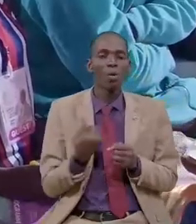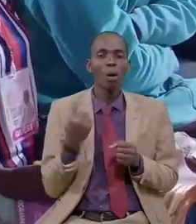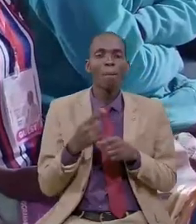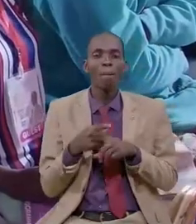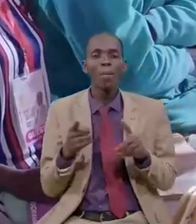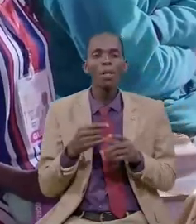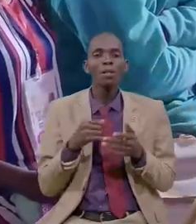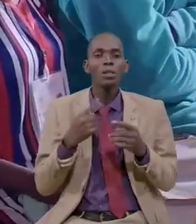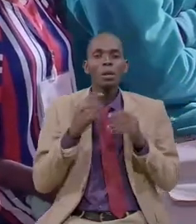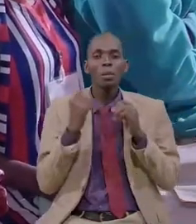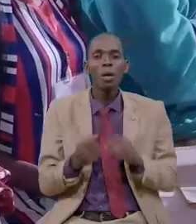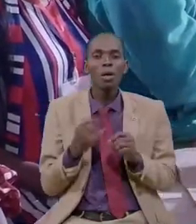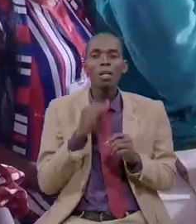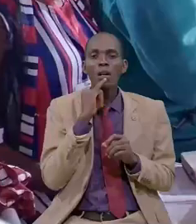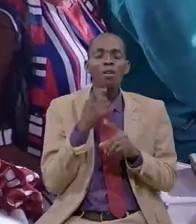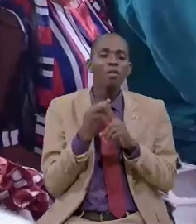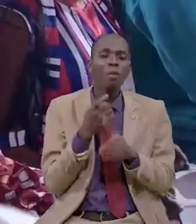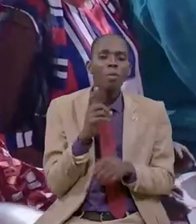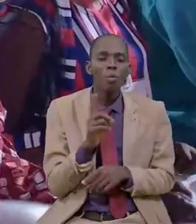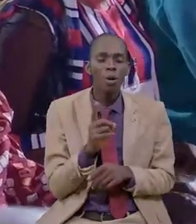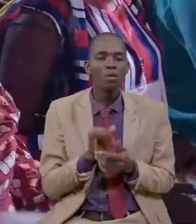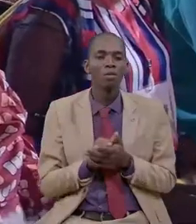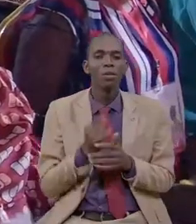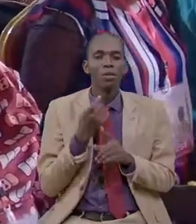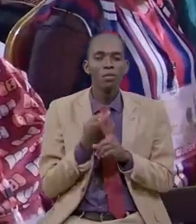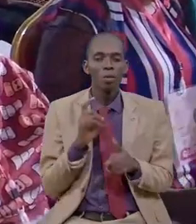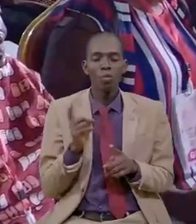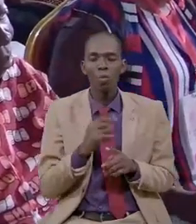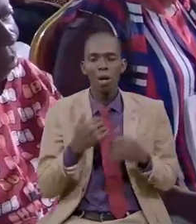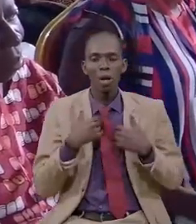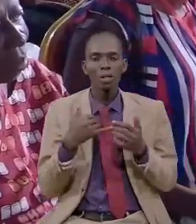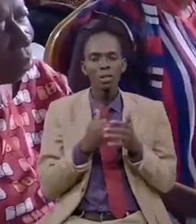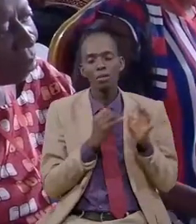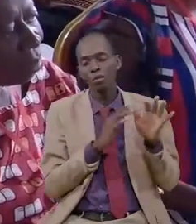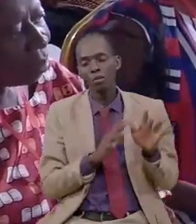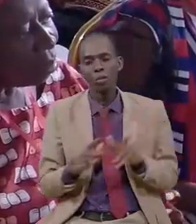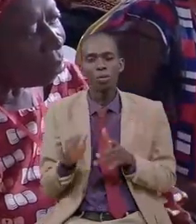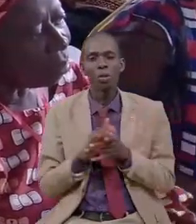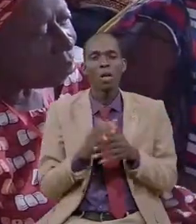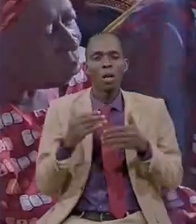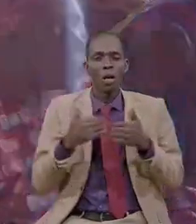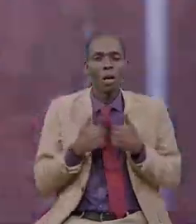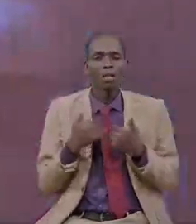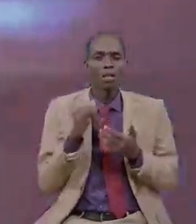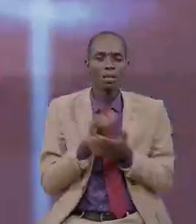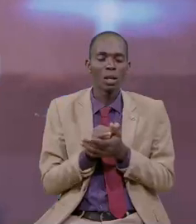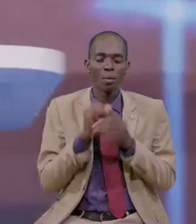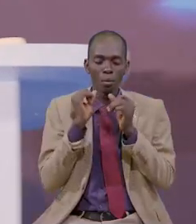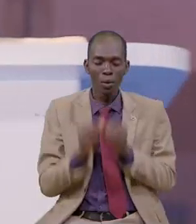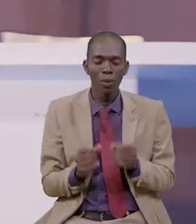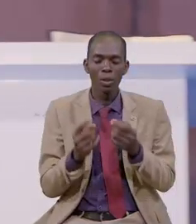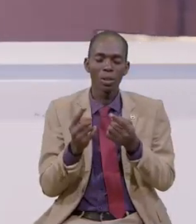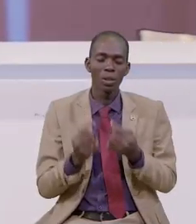De quel centre? De quel trône? Est-ce que cette puissance vient?